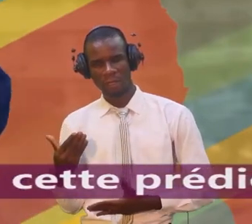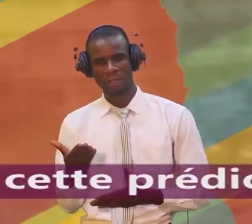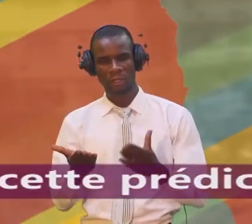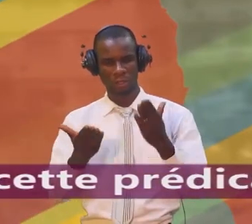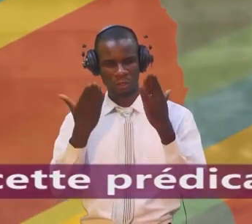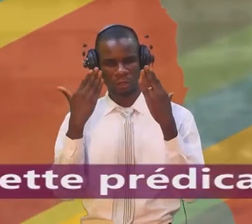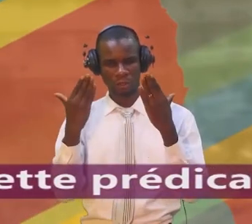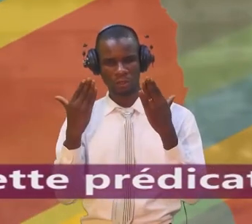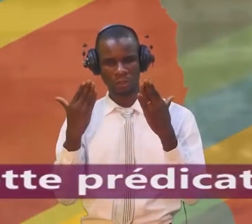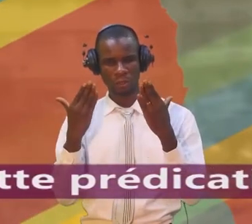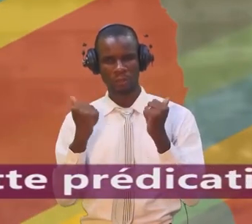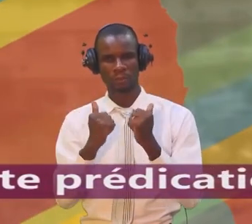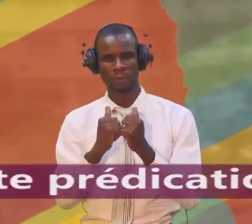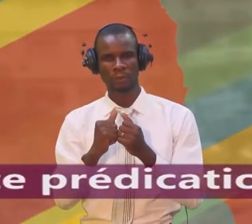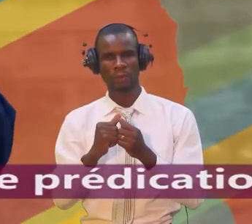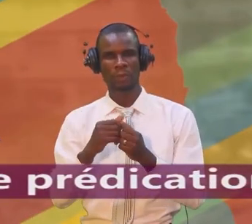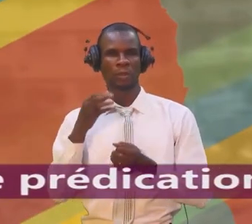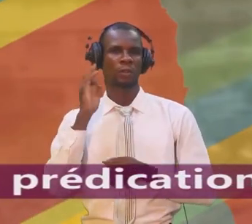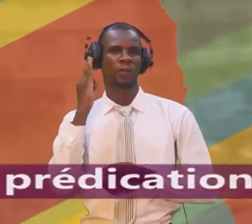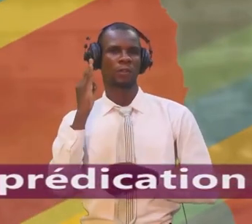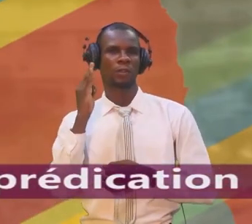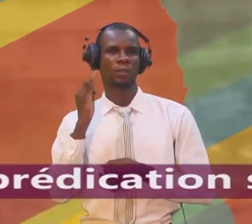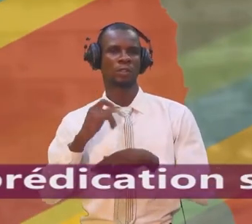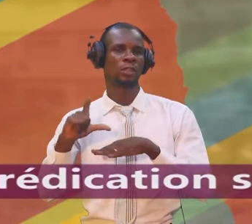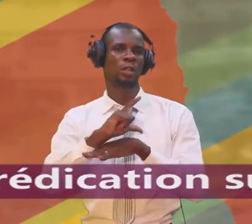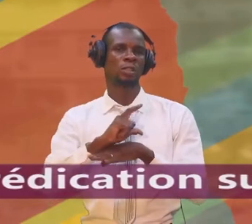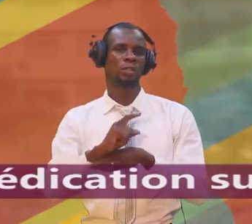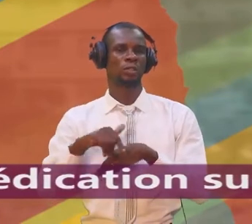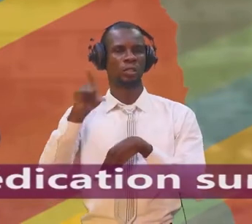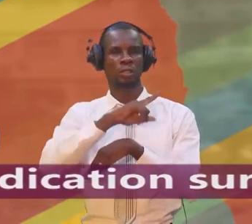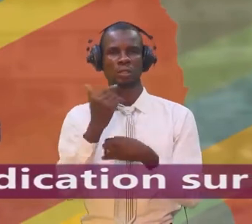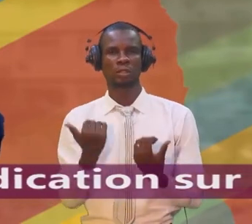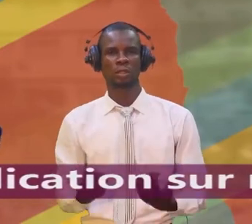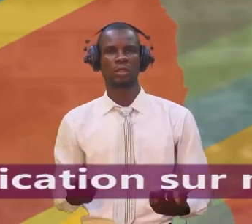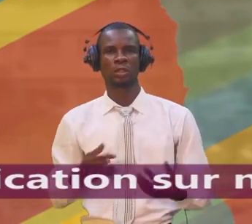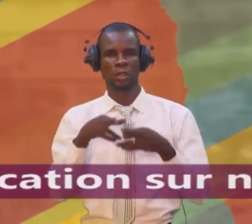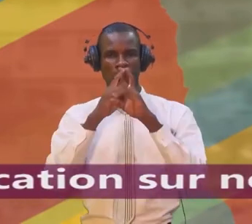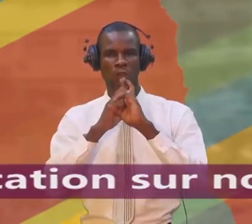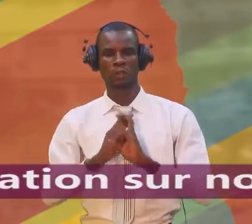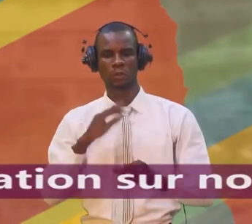somo ya leo itatoa jibu kwa hii swali.